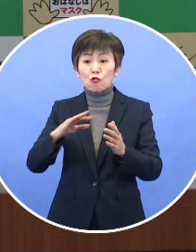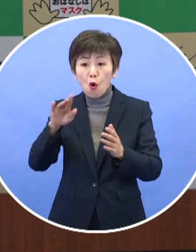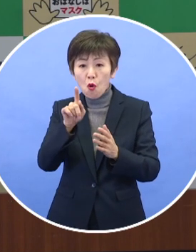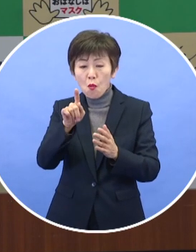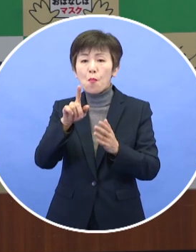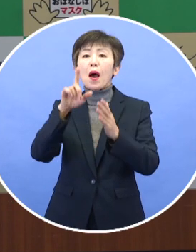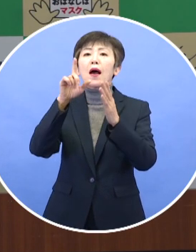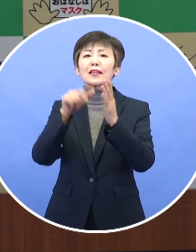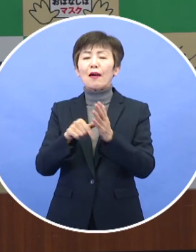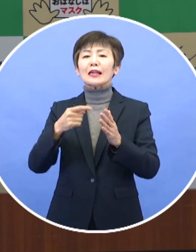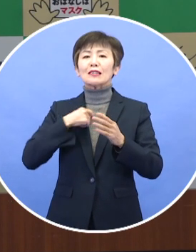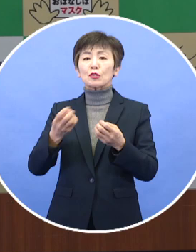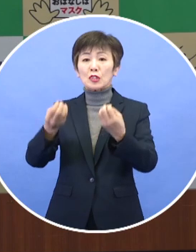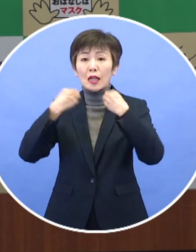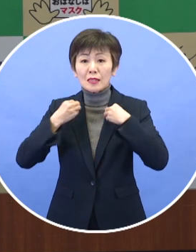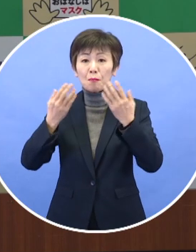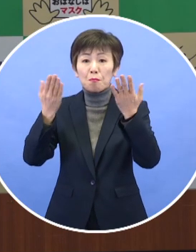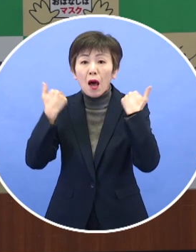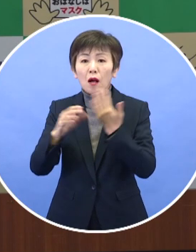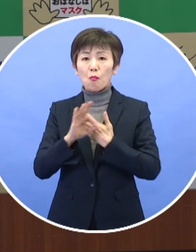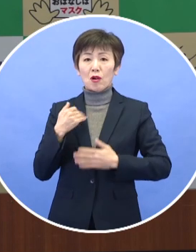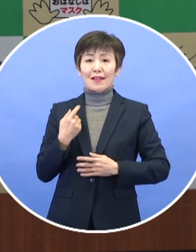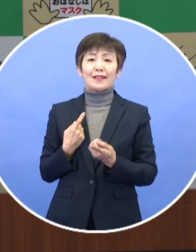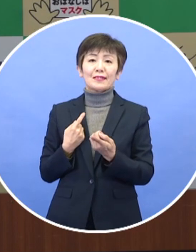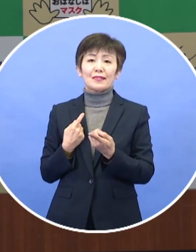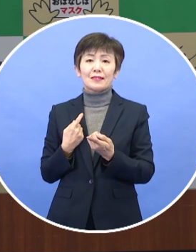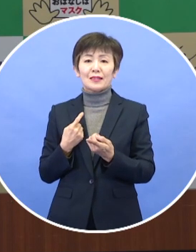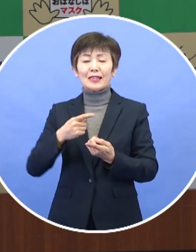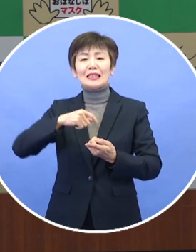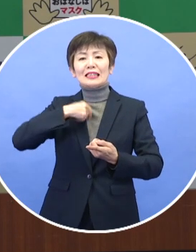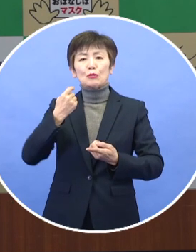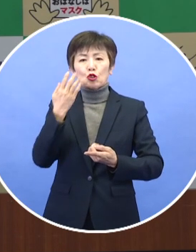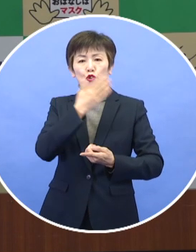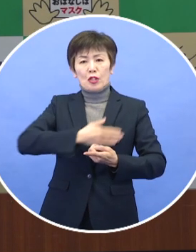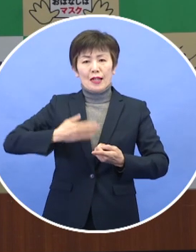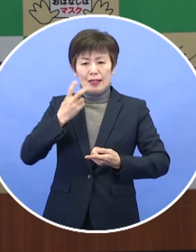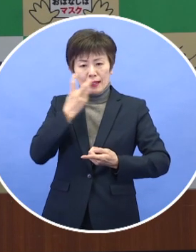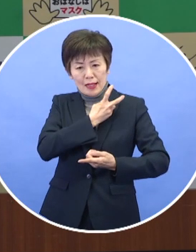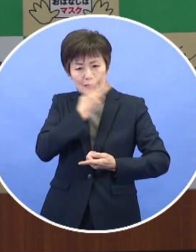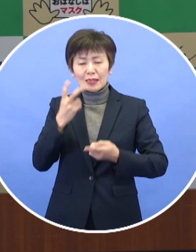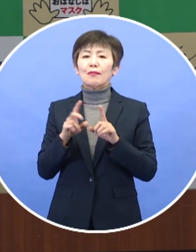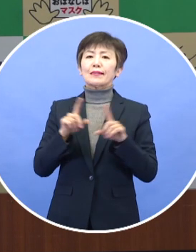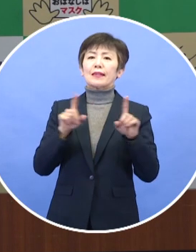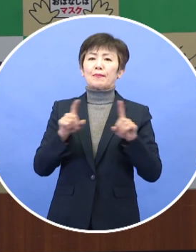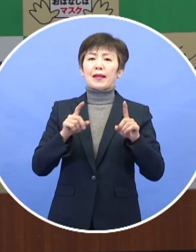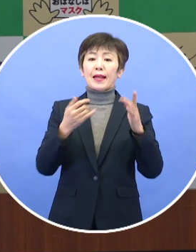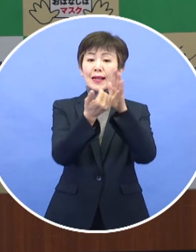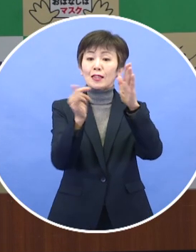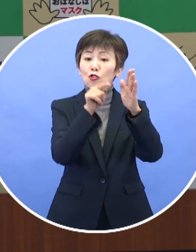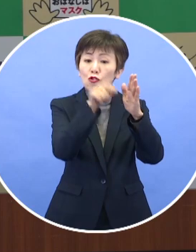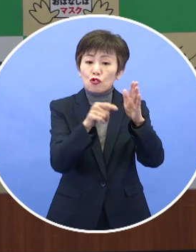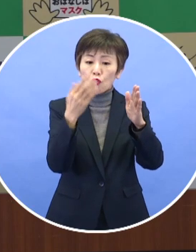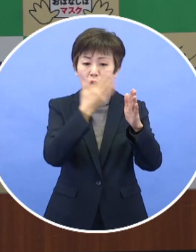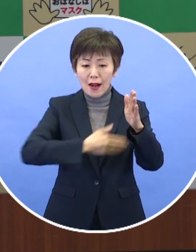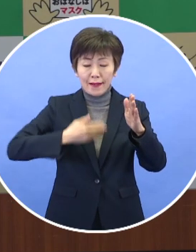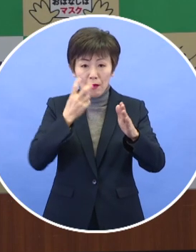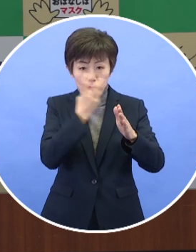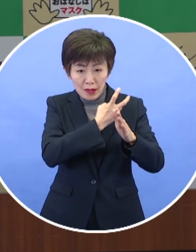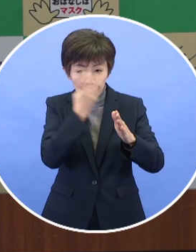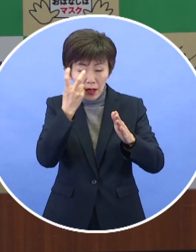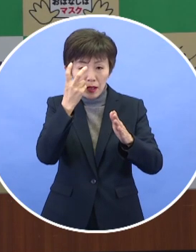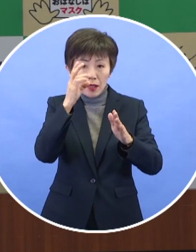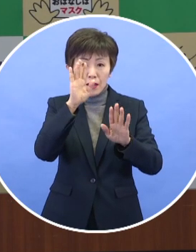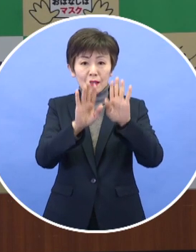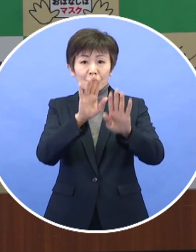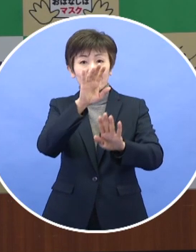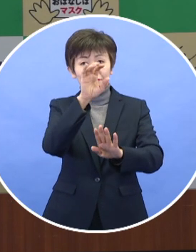があるというふうに考えていただいて、自分の体調はもちろんですけれども、ご家族の体調も見て、ご家族が体調が